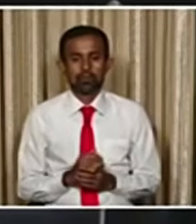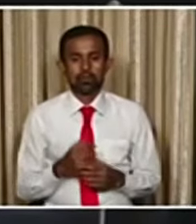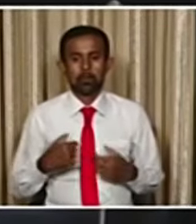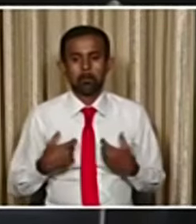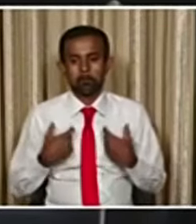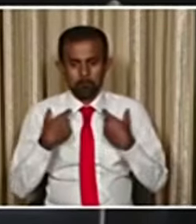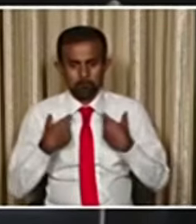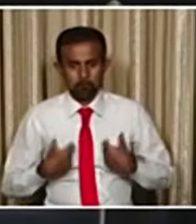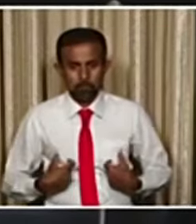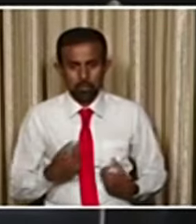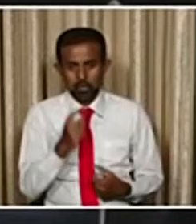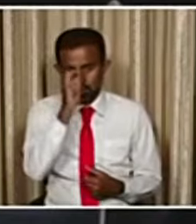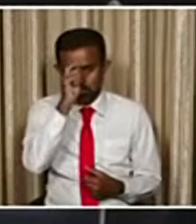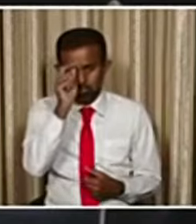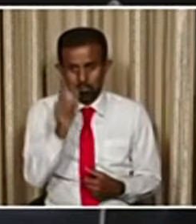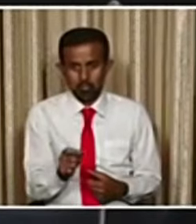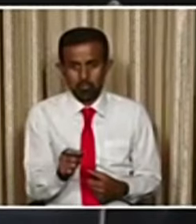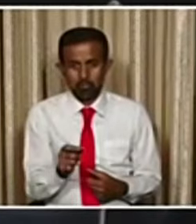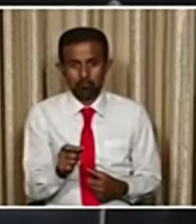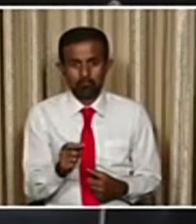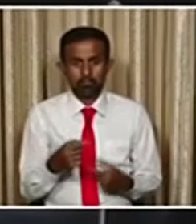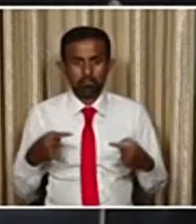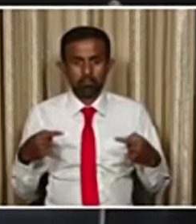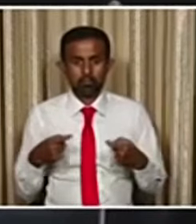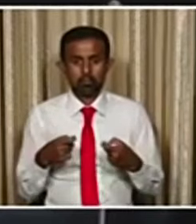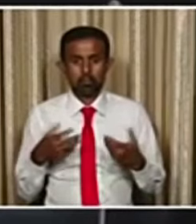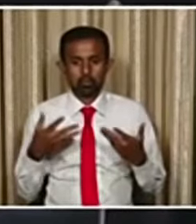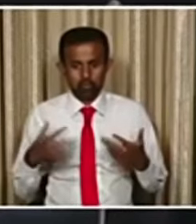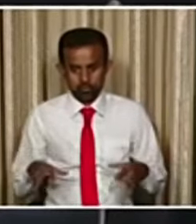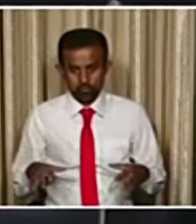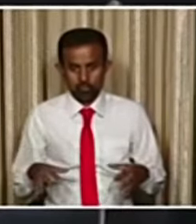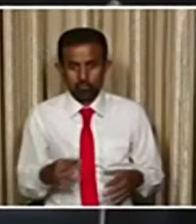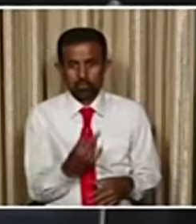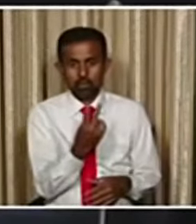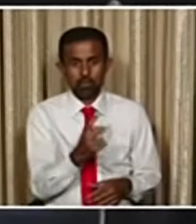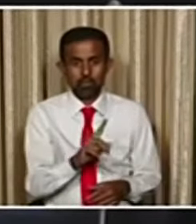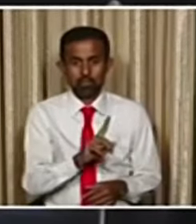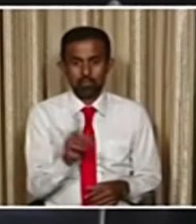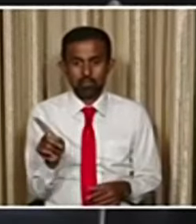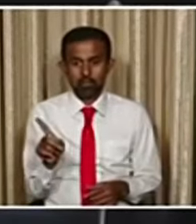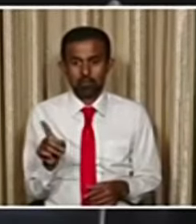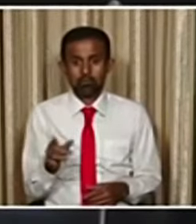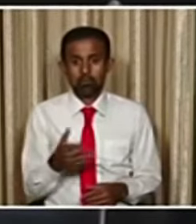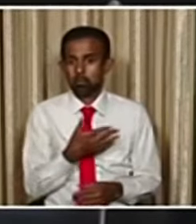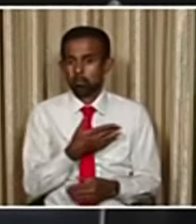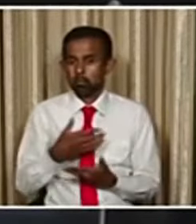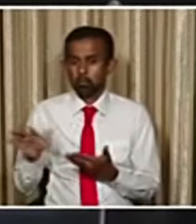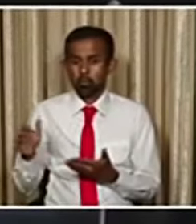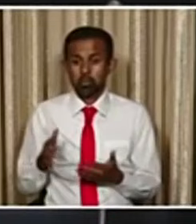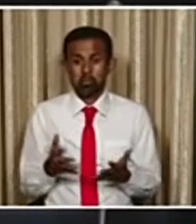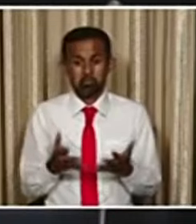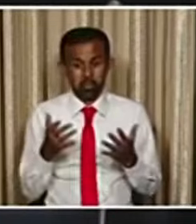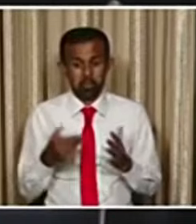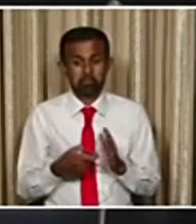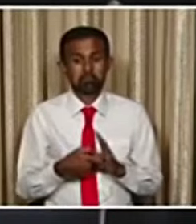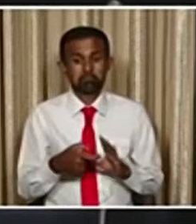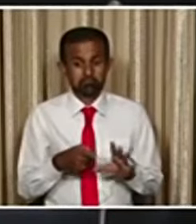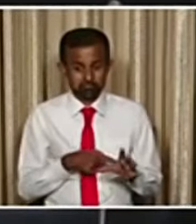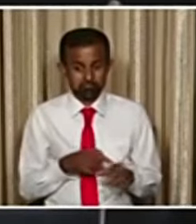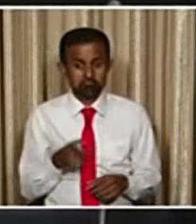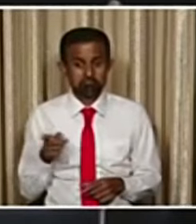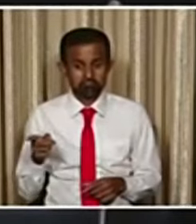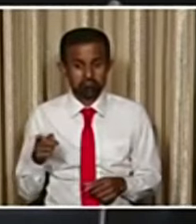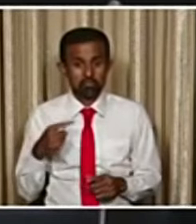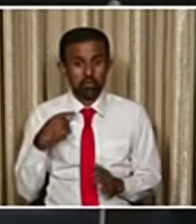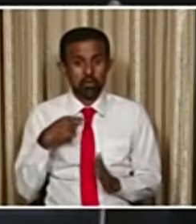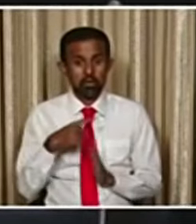කරු මහින්ද රාජපක්ෂ මැතිතුමා මේ යුද්ධය ඉවර කරාම 2010දී එතුමාව එලවන්න විශාල ව්‍යාපාරයක් ගොඩනැගුවා.